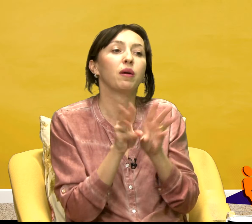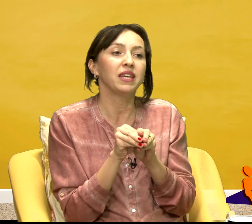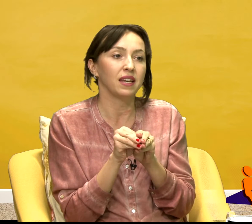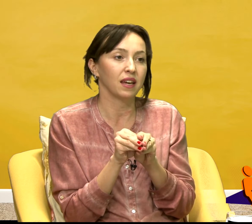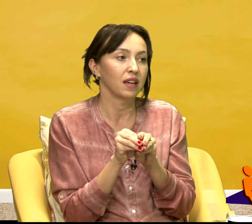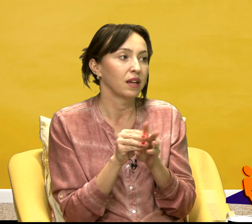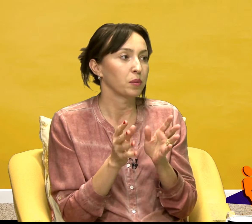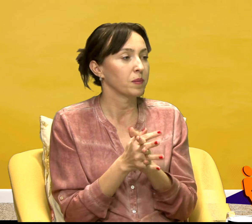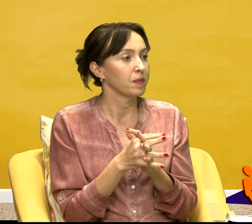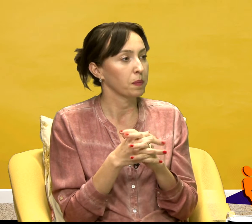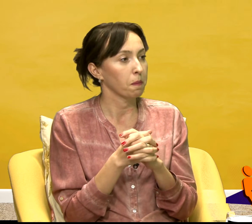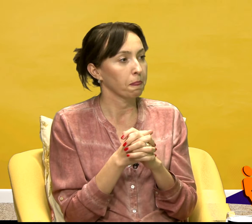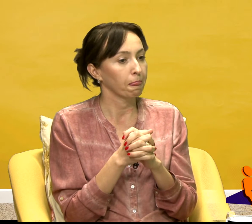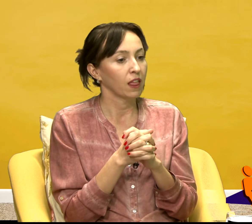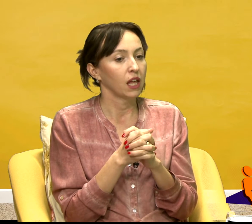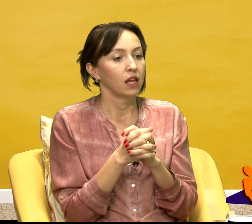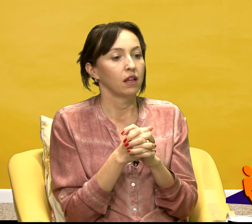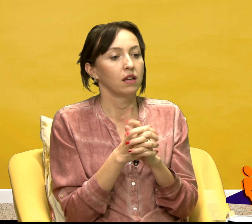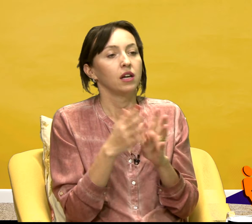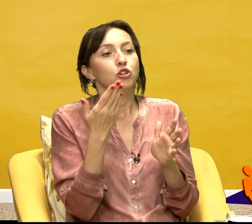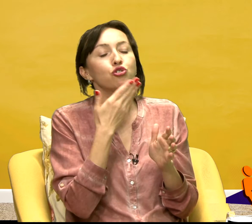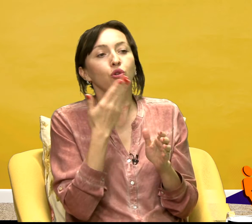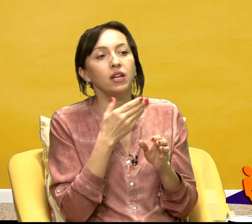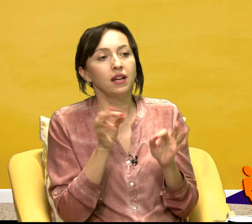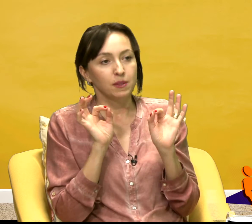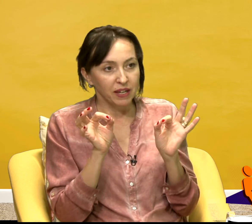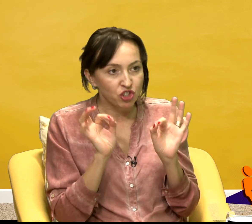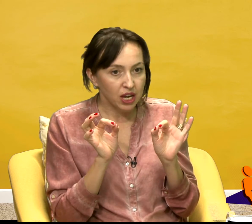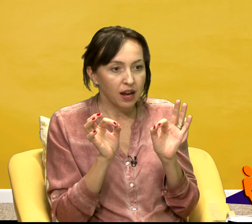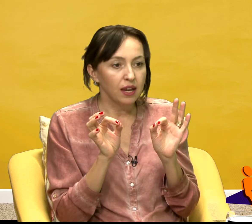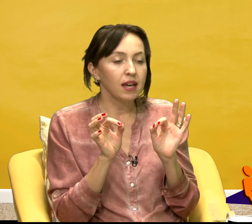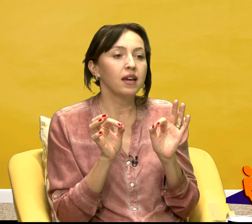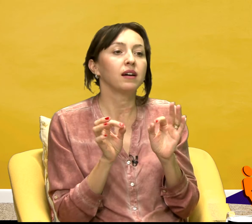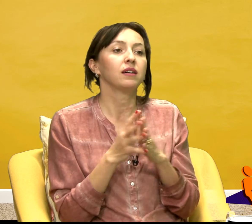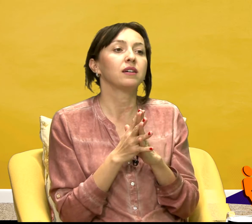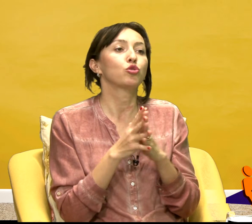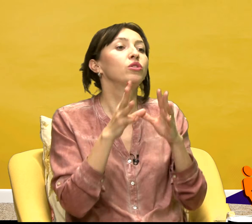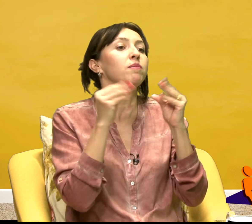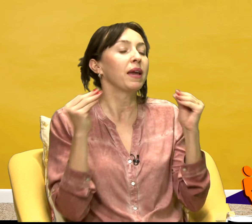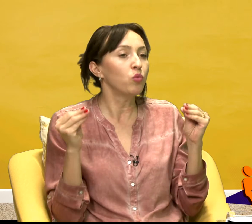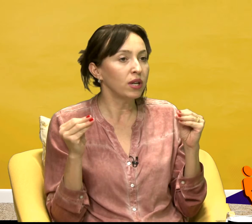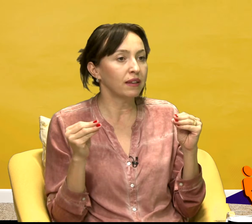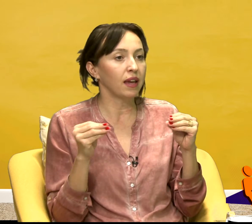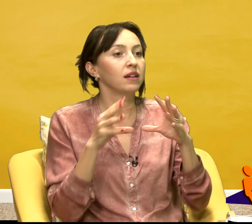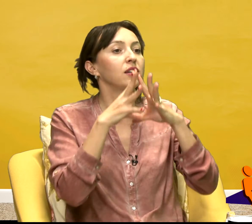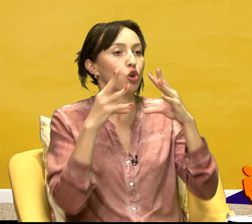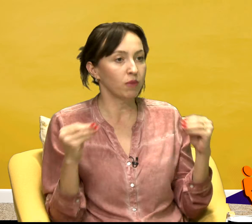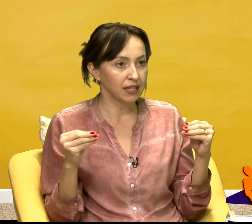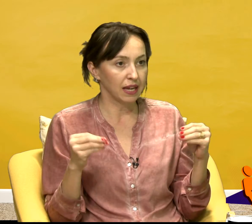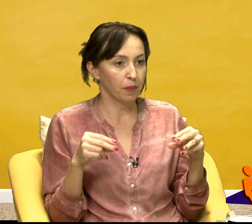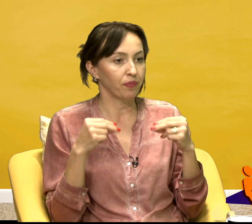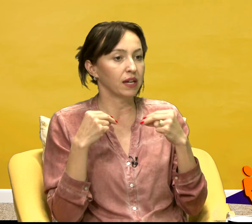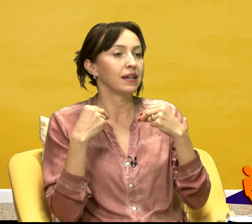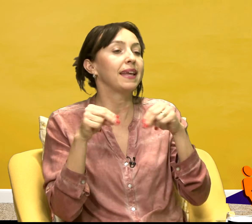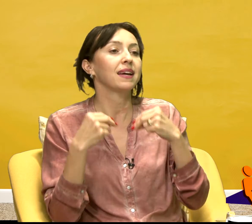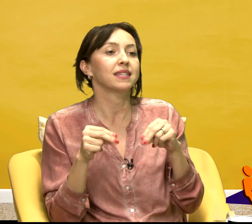de familie. Unde sunt școli de acest gen? Școlile speciale sunt mai multe în